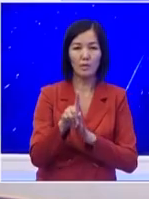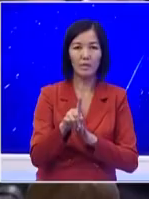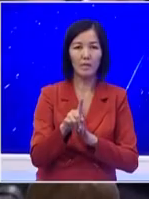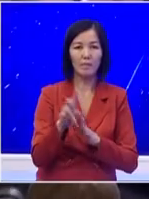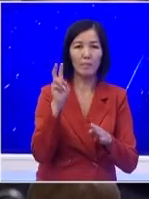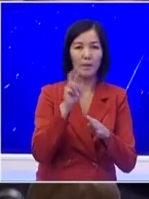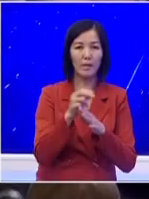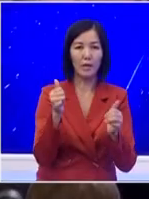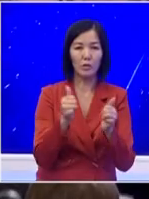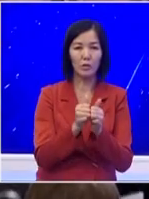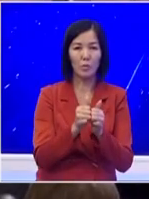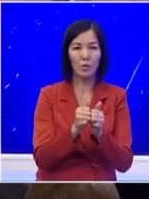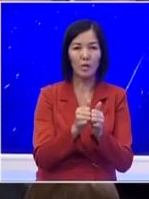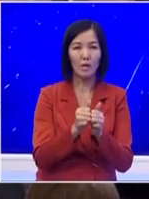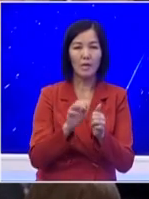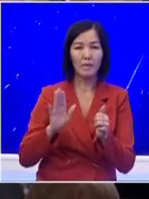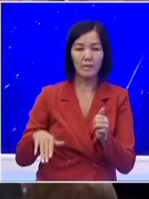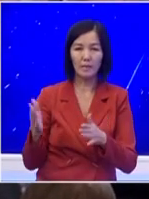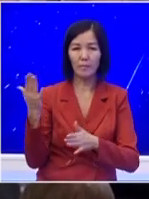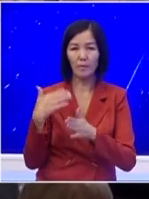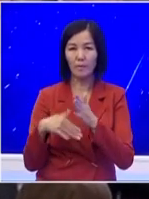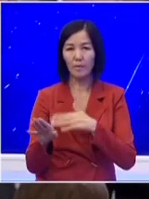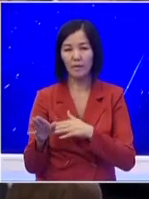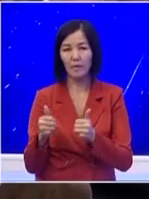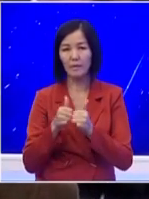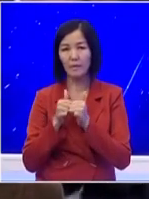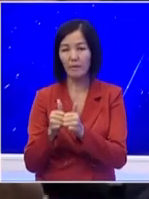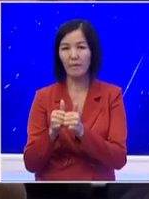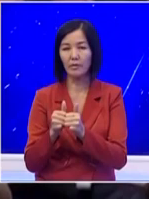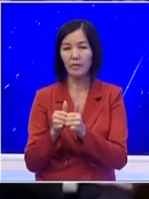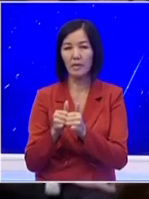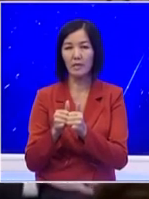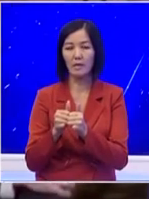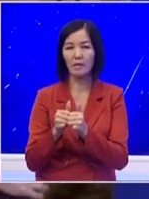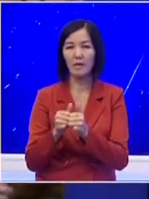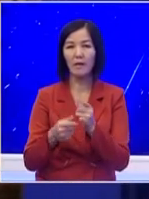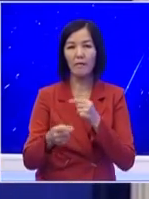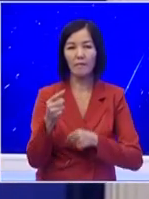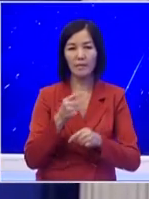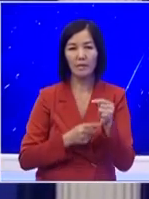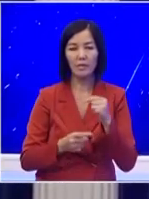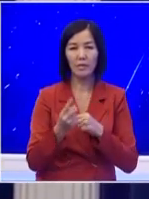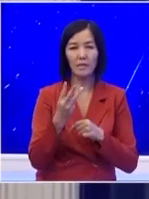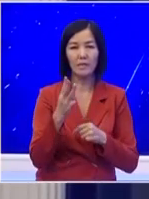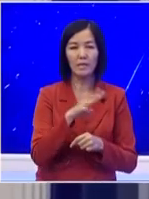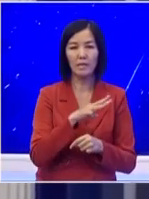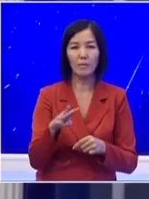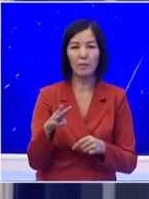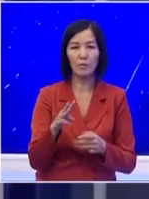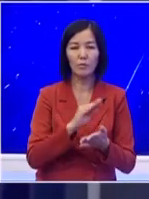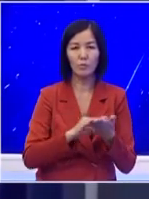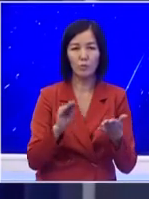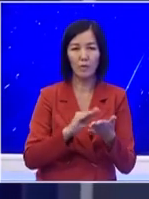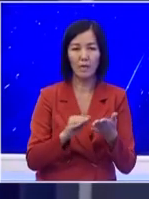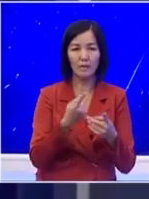службы безопасности, затем глава администрации вышел из зала в сопровождении охраны. По возвращении через несколько минут Трамп сообщил журналистам об